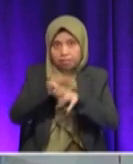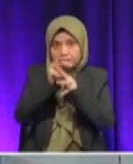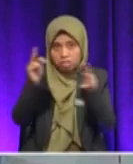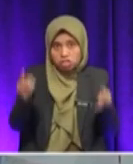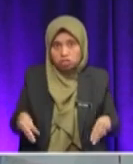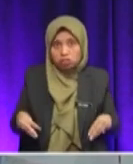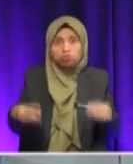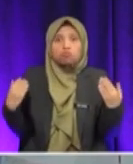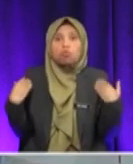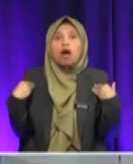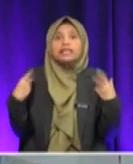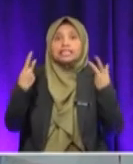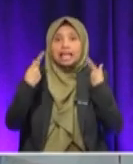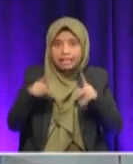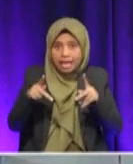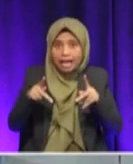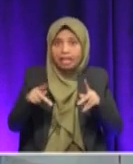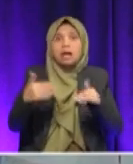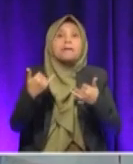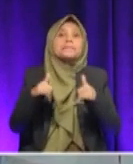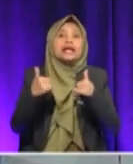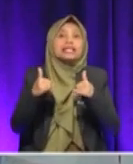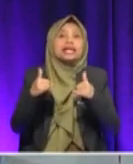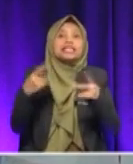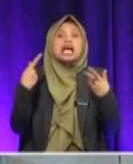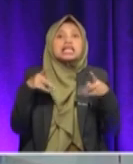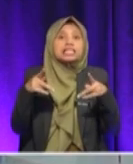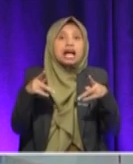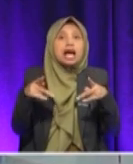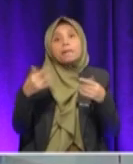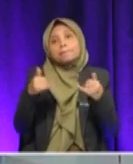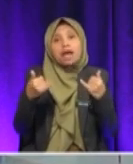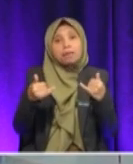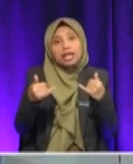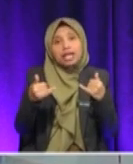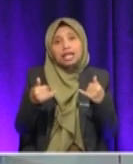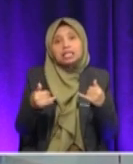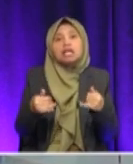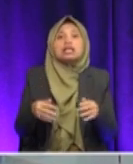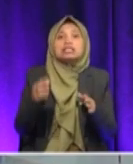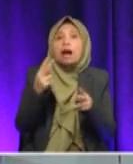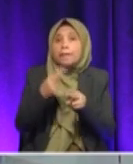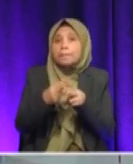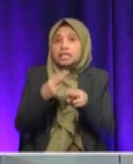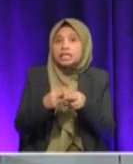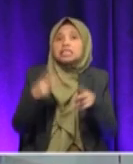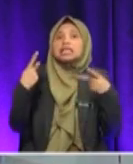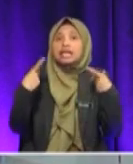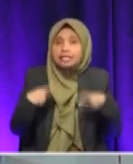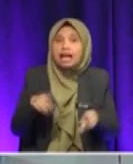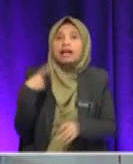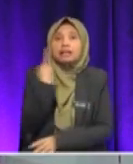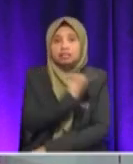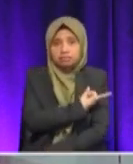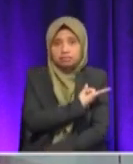buatkan satu kedamaian lain clear karena ama ini adalah Kedai Kita dimana itv kali